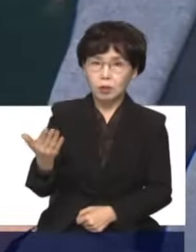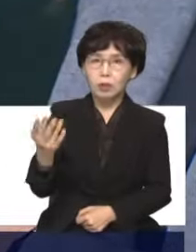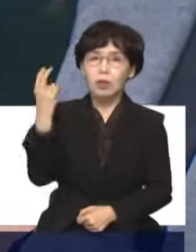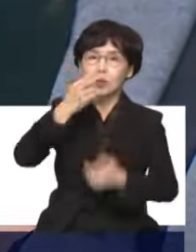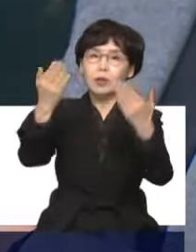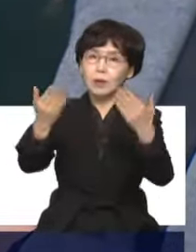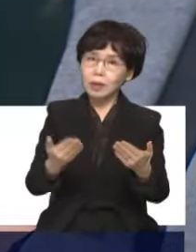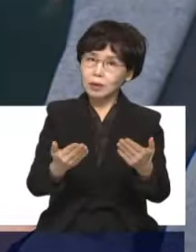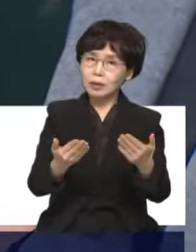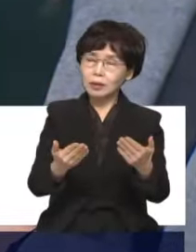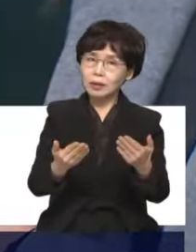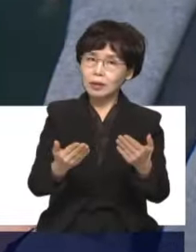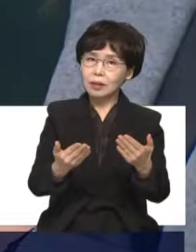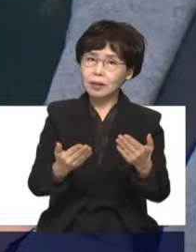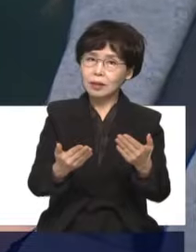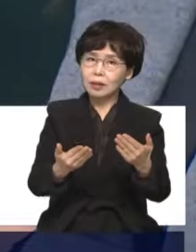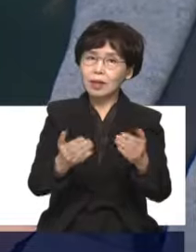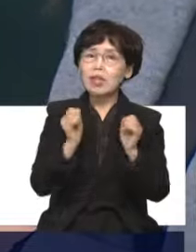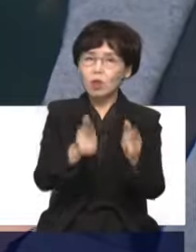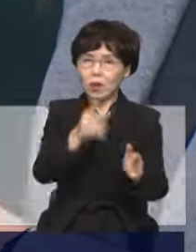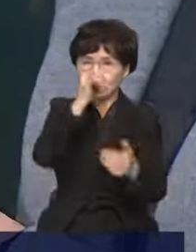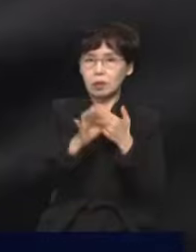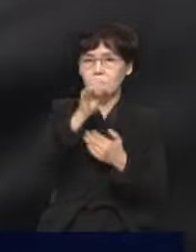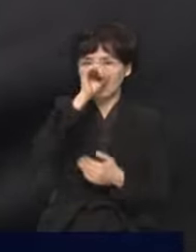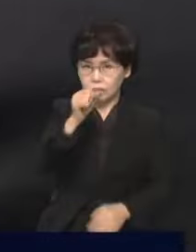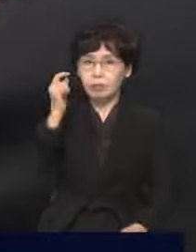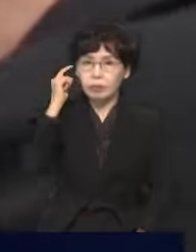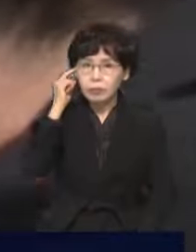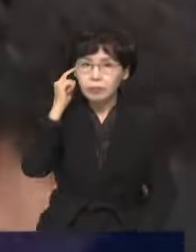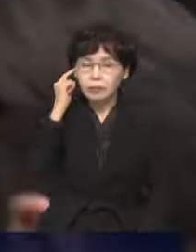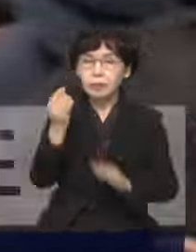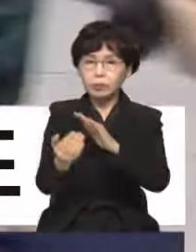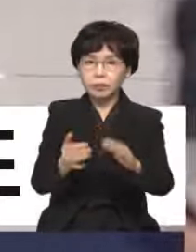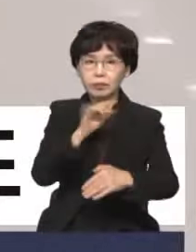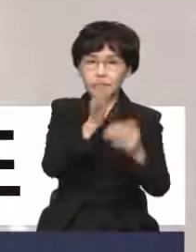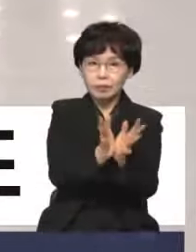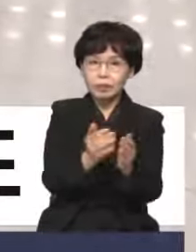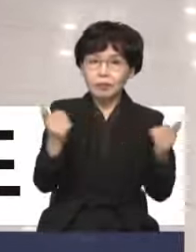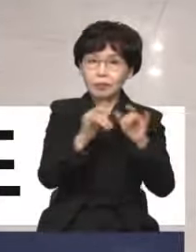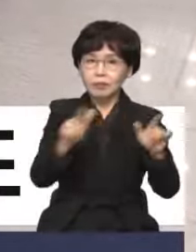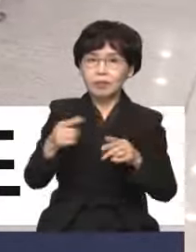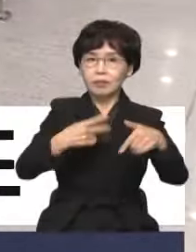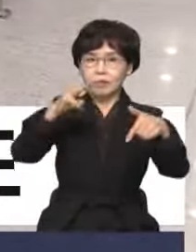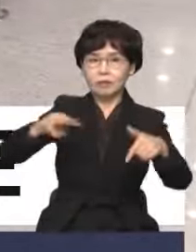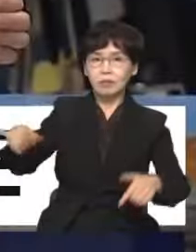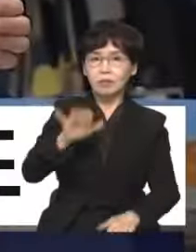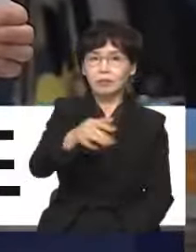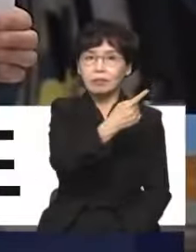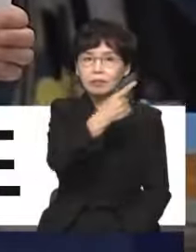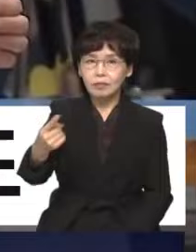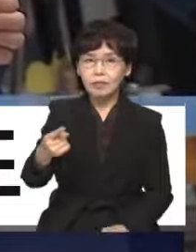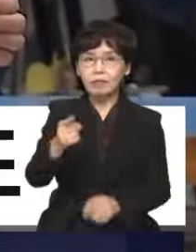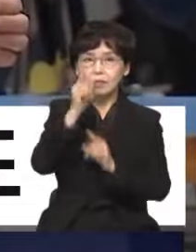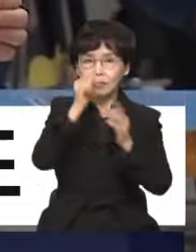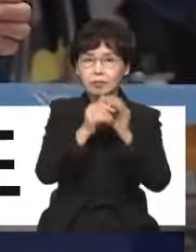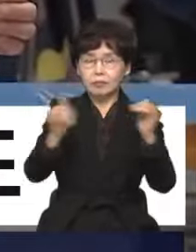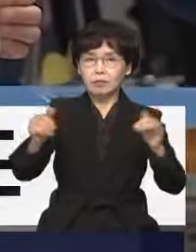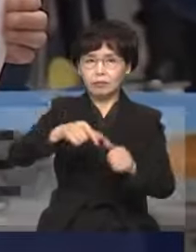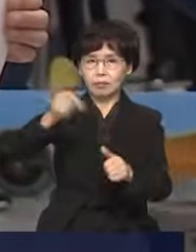조사받을 수 있는 그런 기회가 있으면 좋겠다는 생각입니다. 앞서 야당 의원들은 인천공항을 찾아 이 대사에 대한 임명